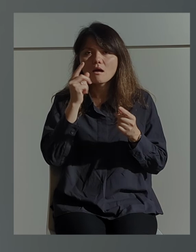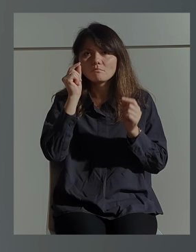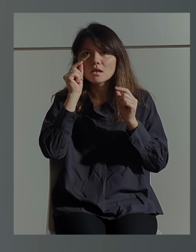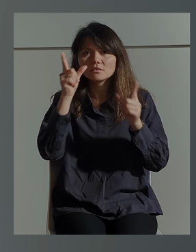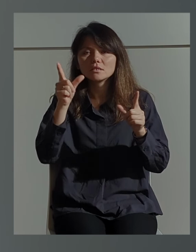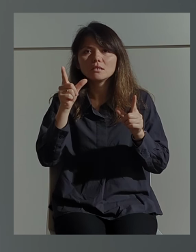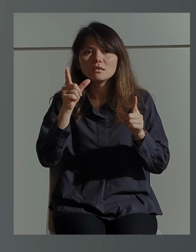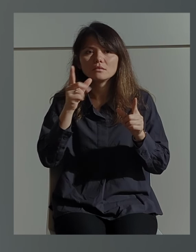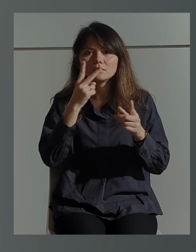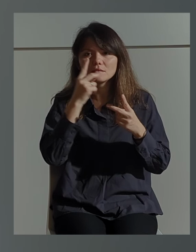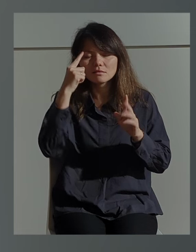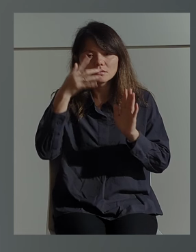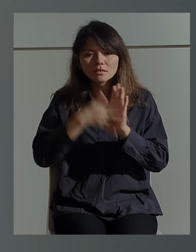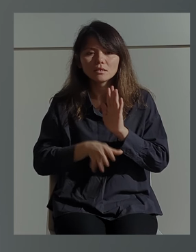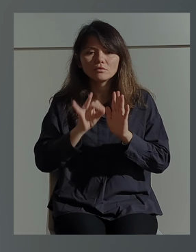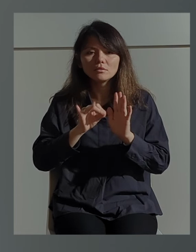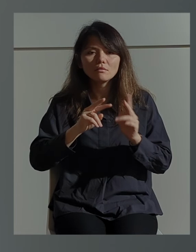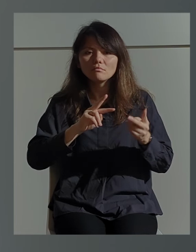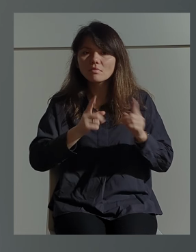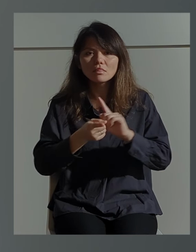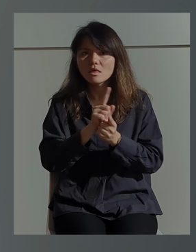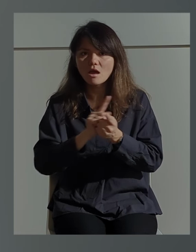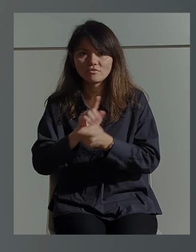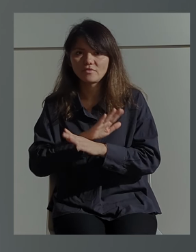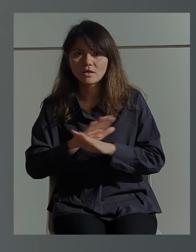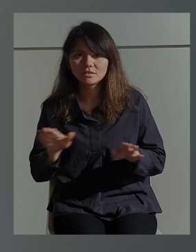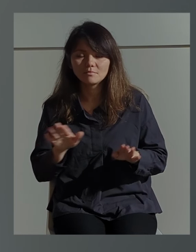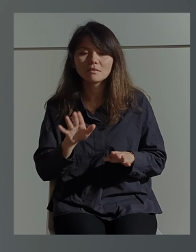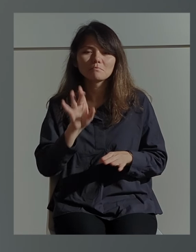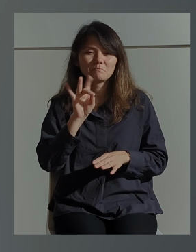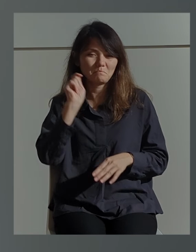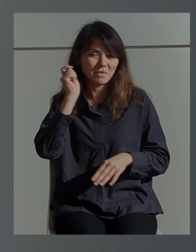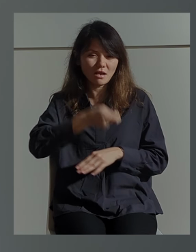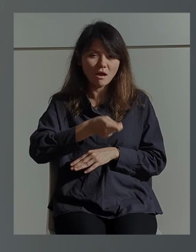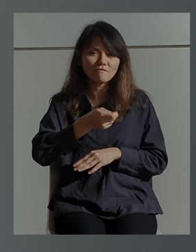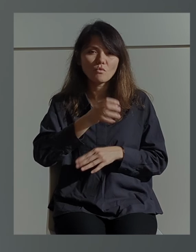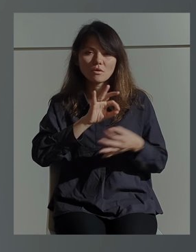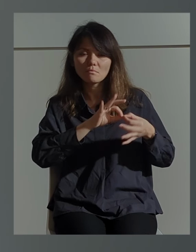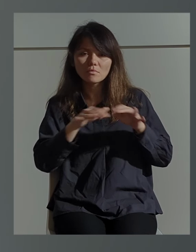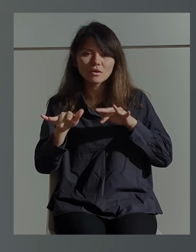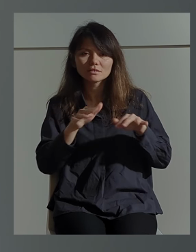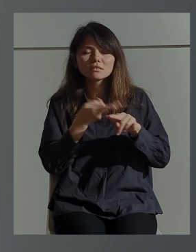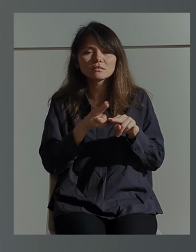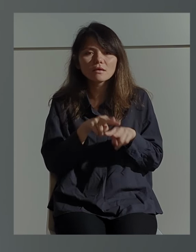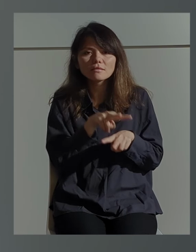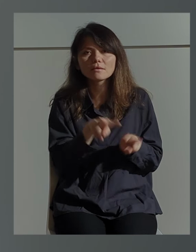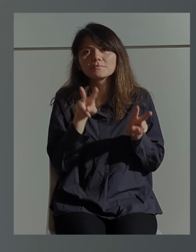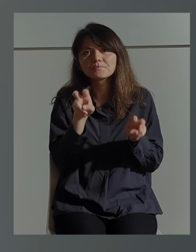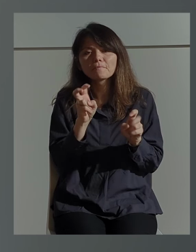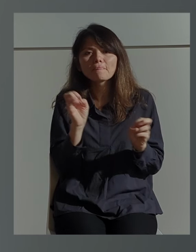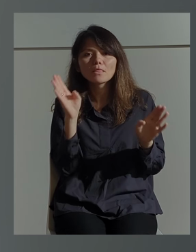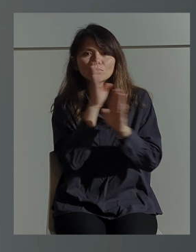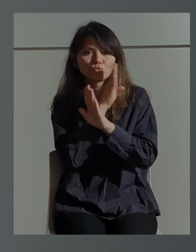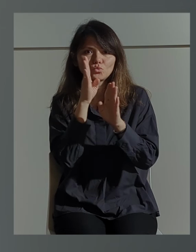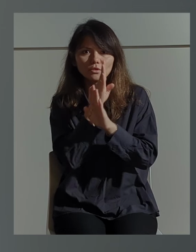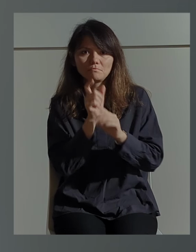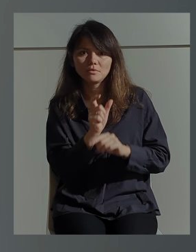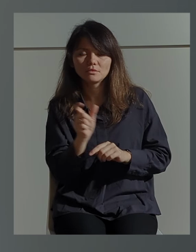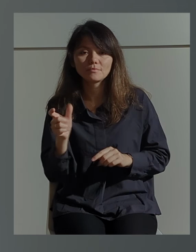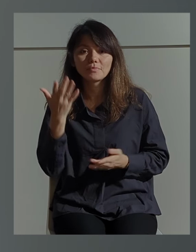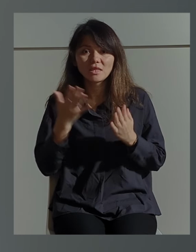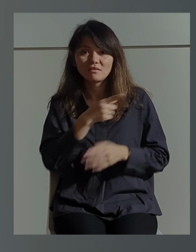неотвратим а приговор и процесс - это конечно некоторые судьби ские элементы то есть в этом смысле а если